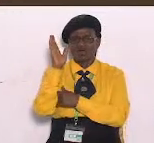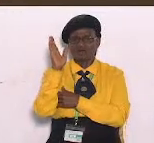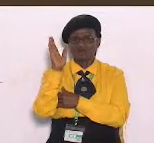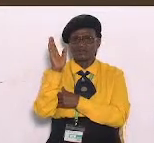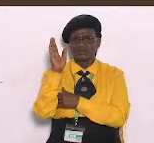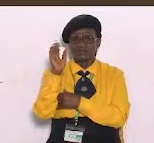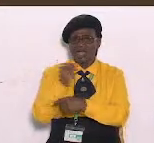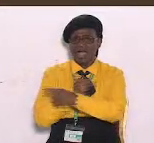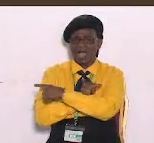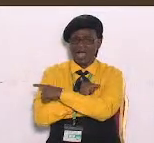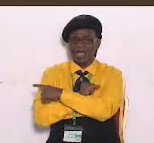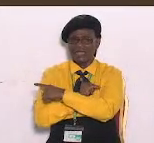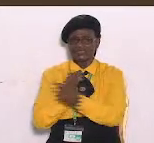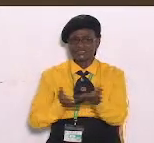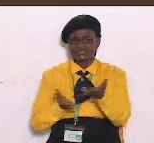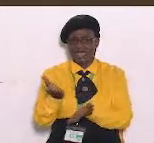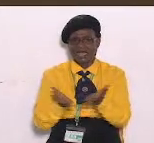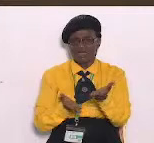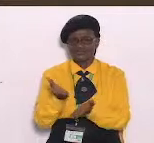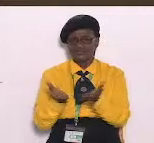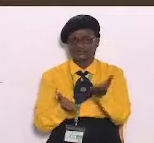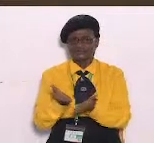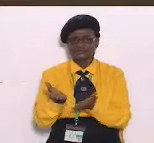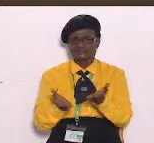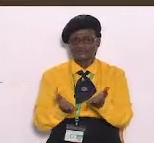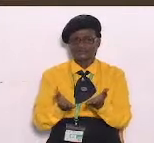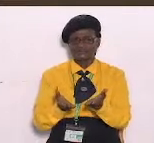plaît le dieu que